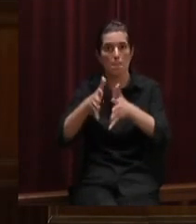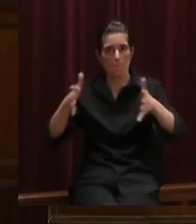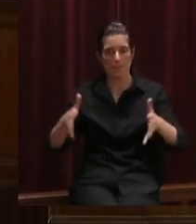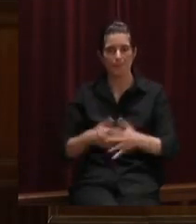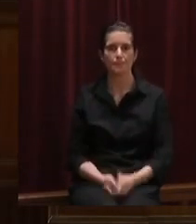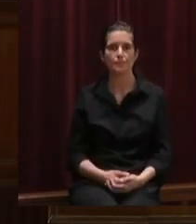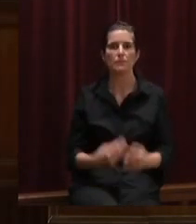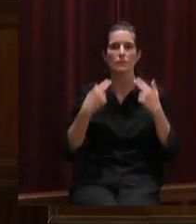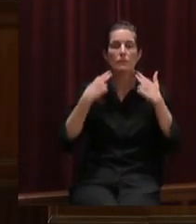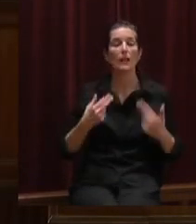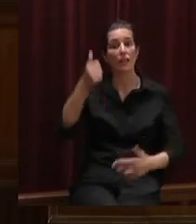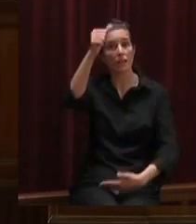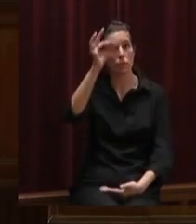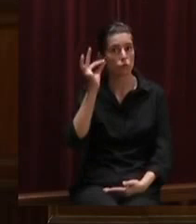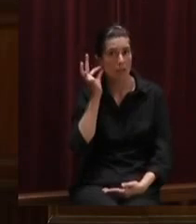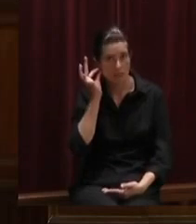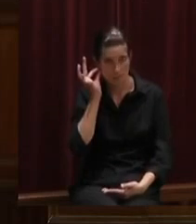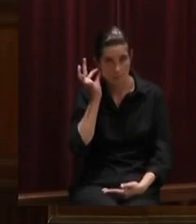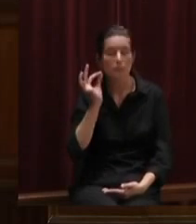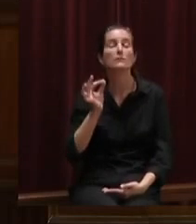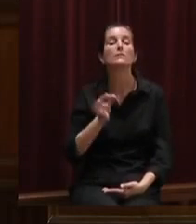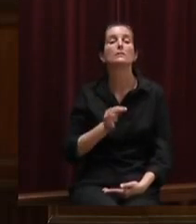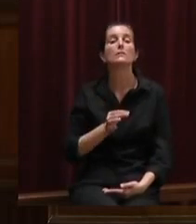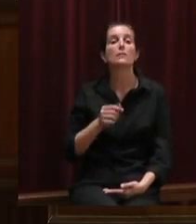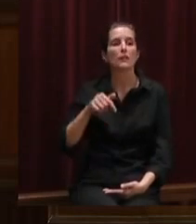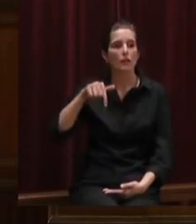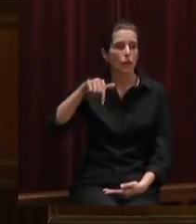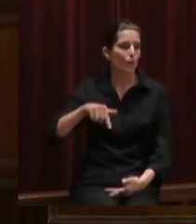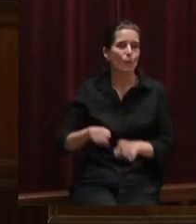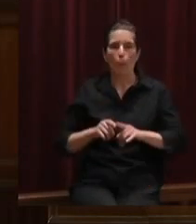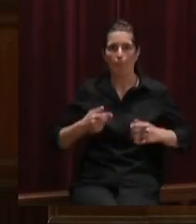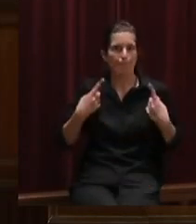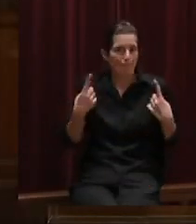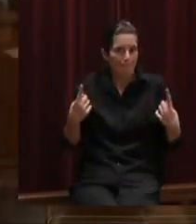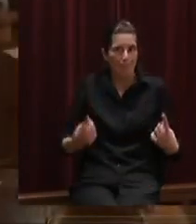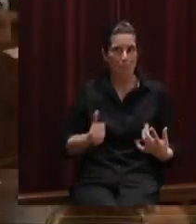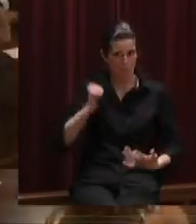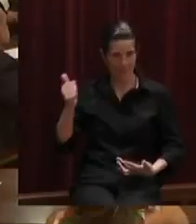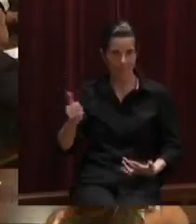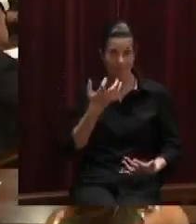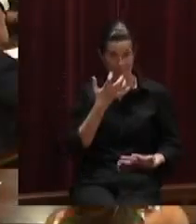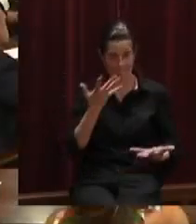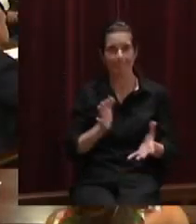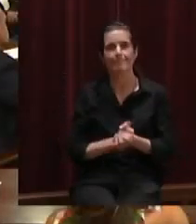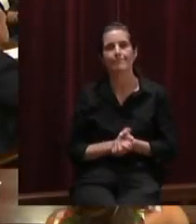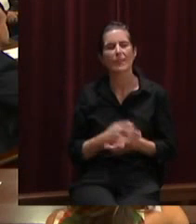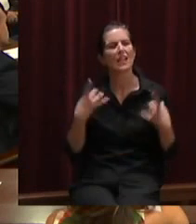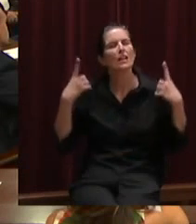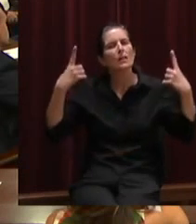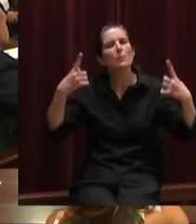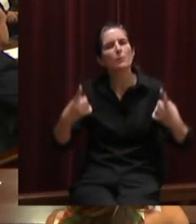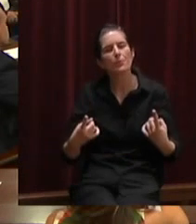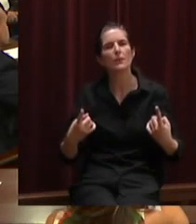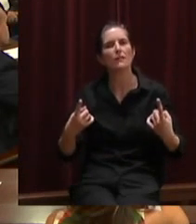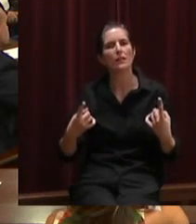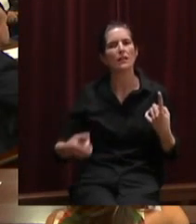Diputats i diputades, mai no han tingut una ocasió com aquesta. Els poso un exemple. Per primera vegada començam una